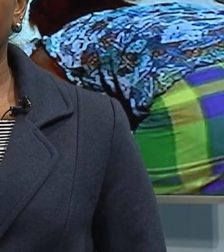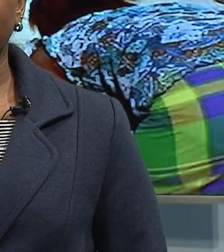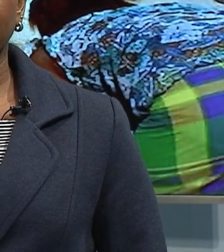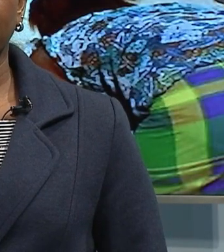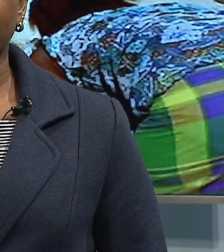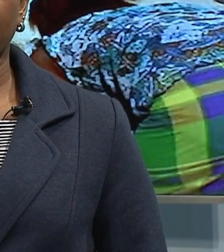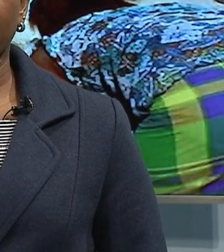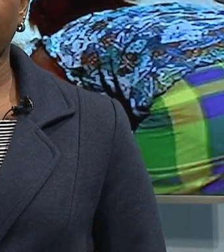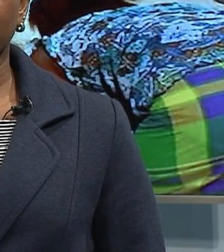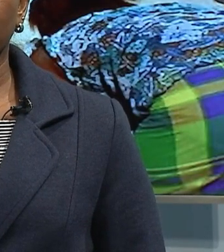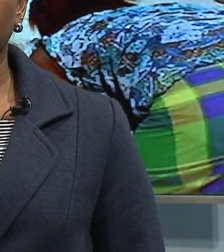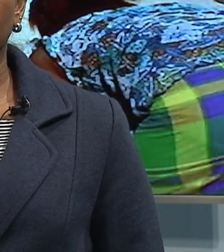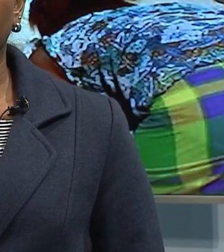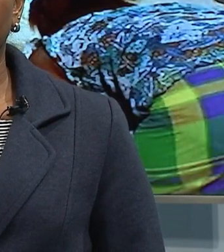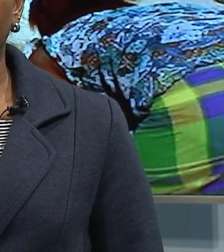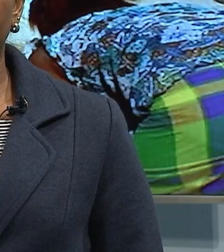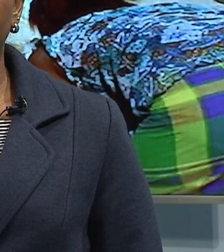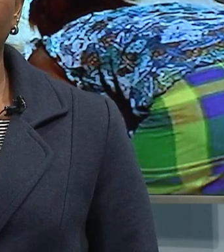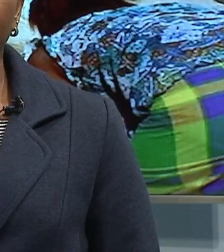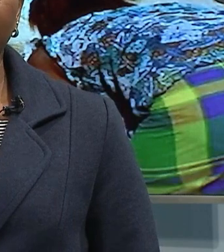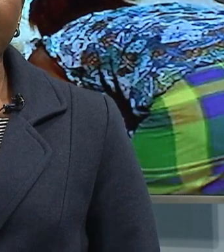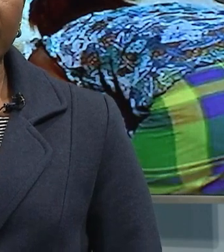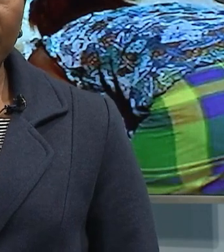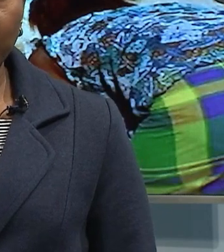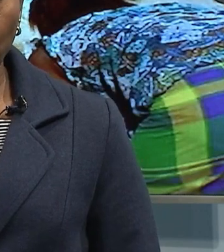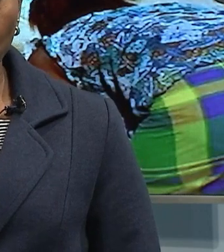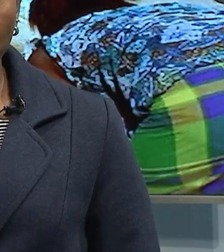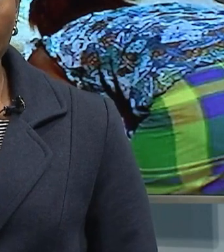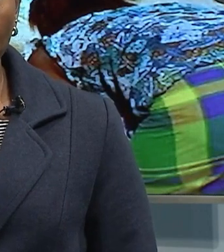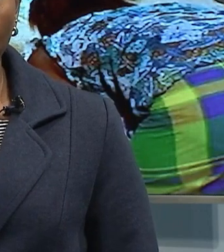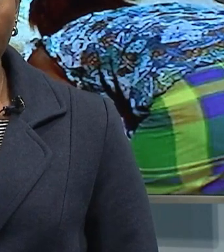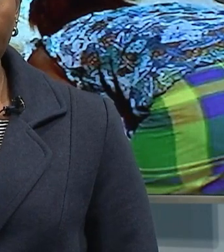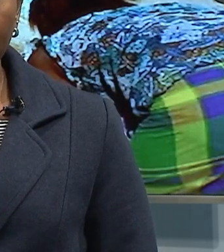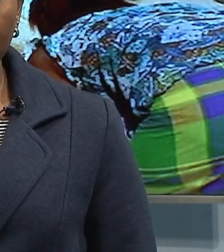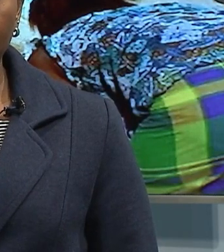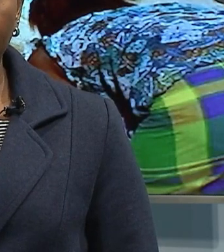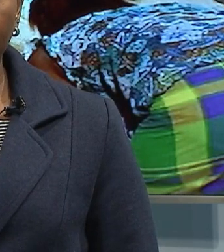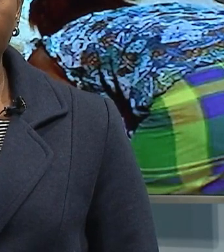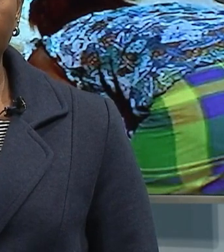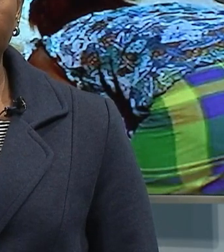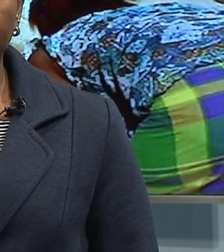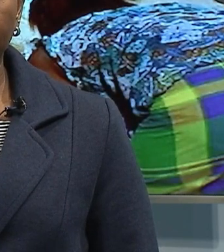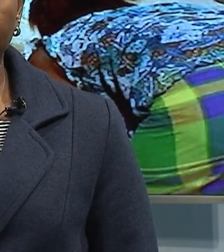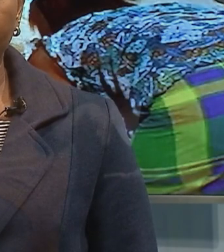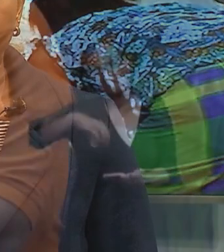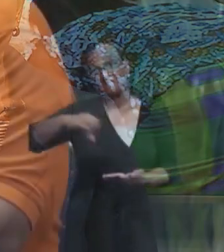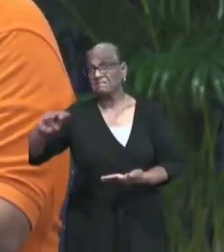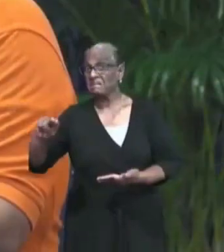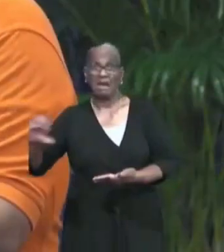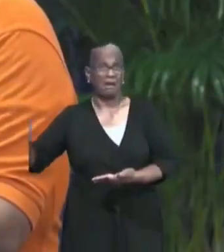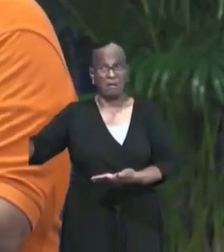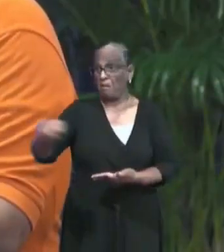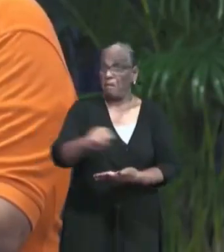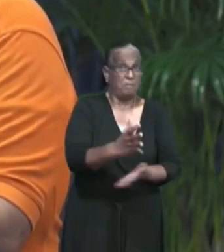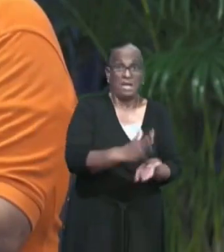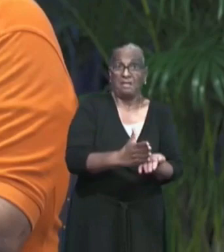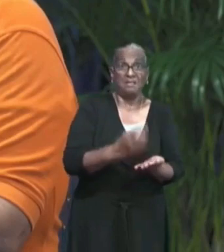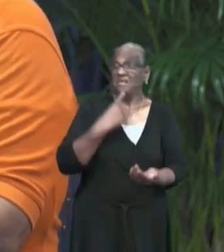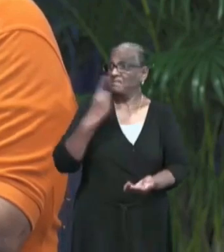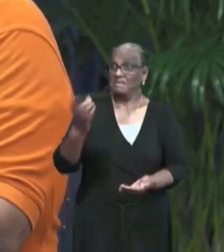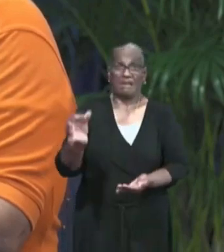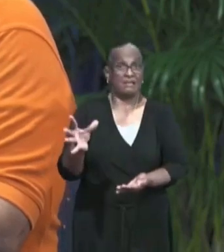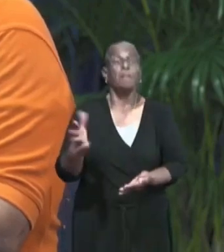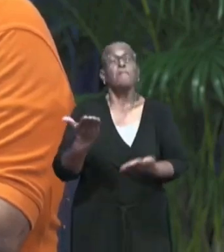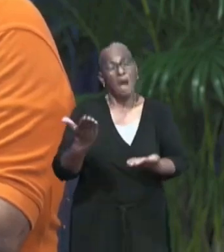nccr jerry's lijn gaat zegt dat het nccr niet betrokken was bij de eerste zending wat we niet ontkennen is dat de pakketten